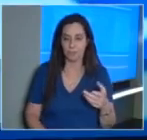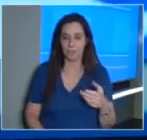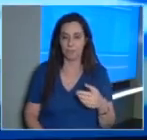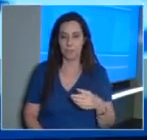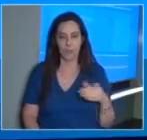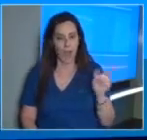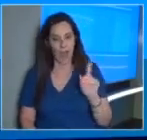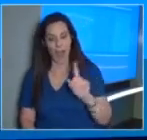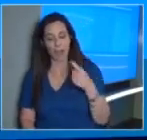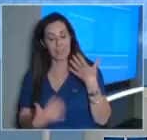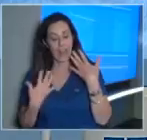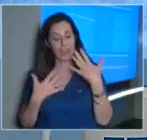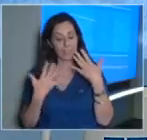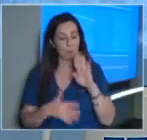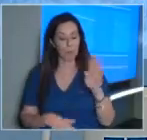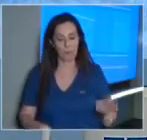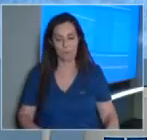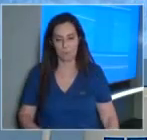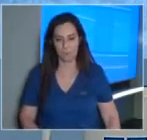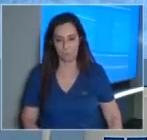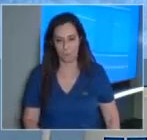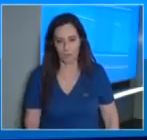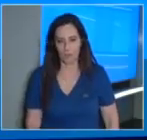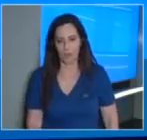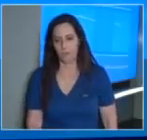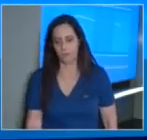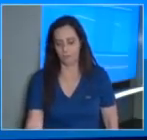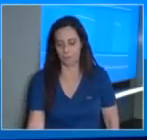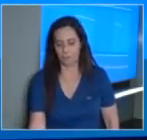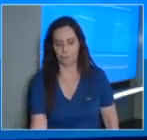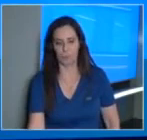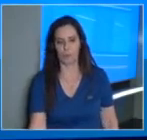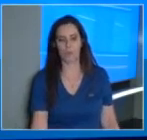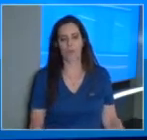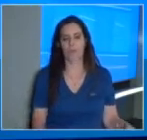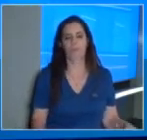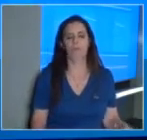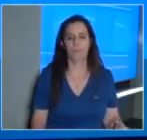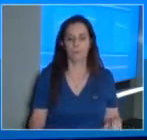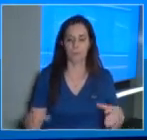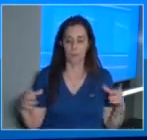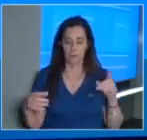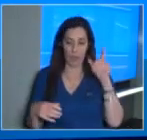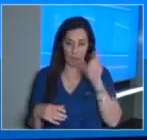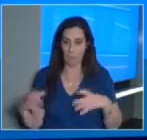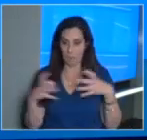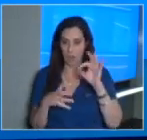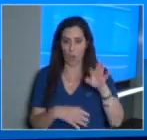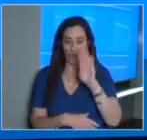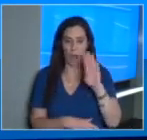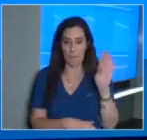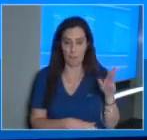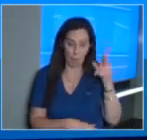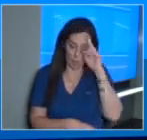שהמקבילה, אני לא עושה, אני פשוט משתמש באותה מקבילה, אדם ממפלגתו של הנשיא, של ראש